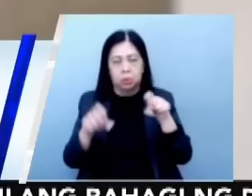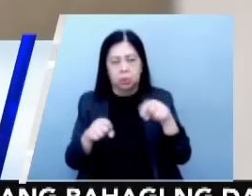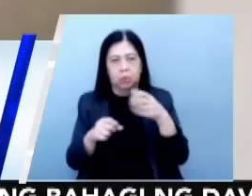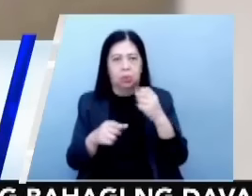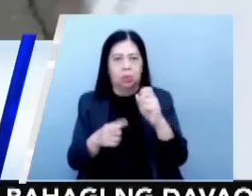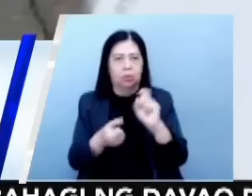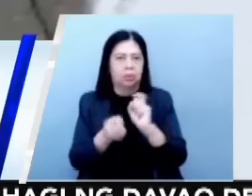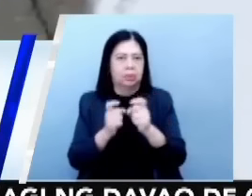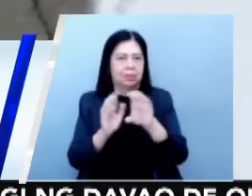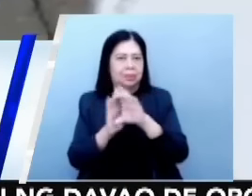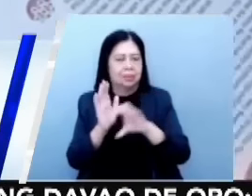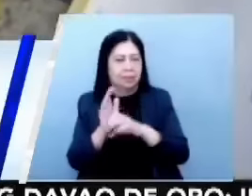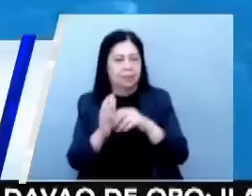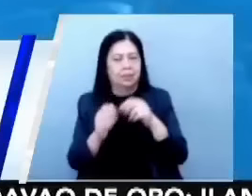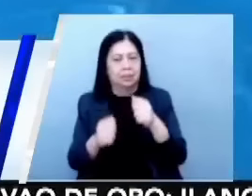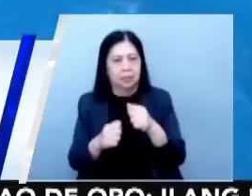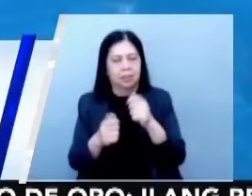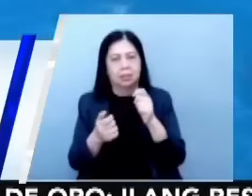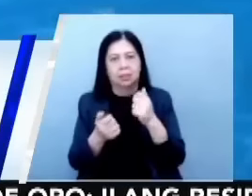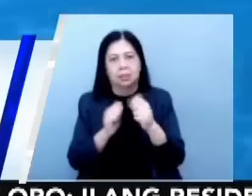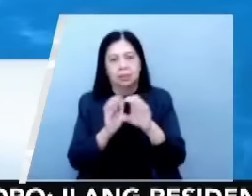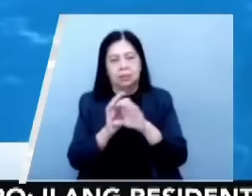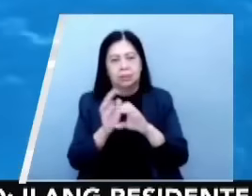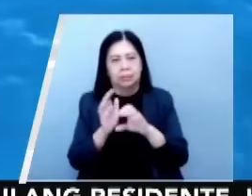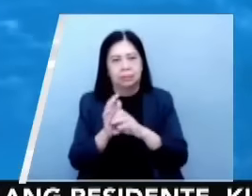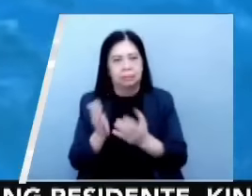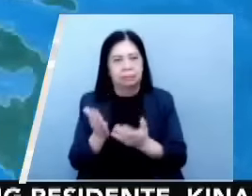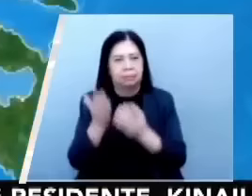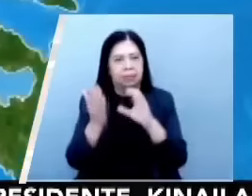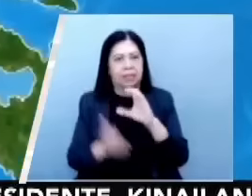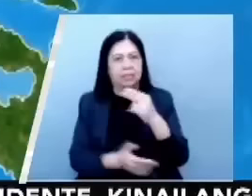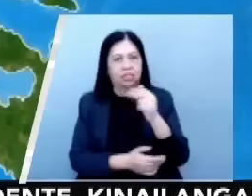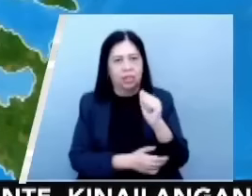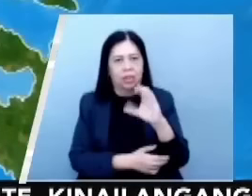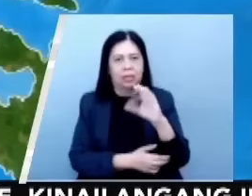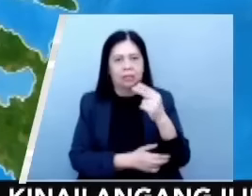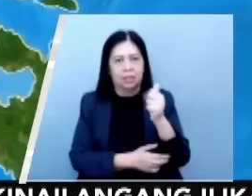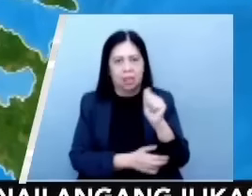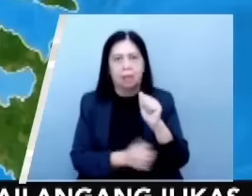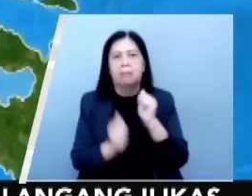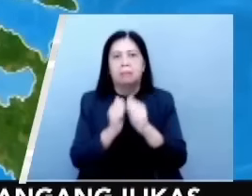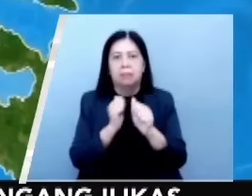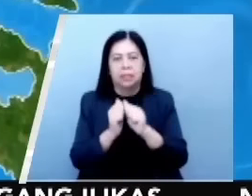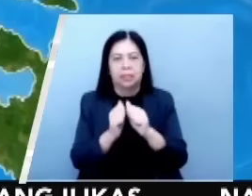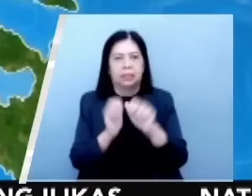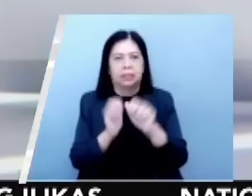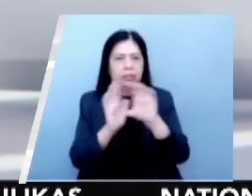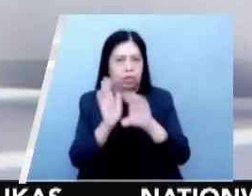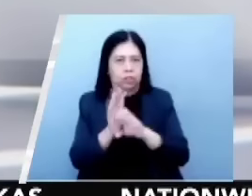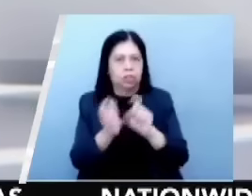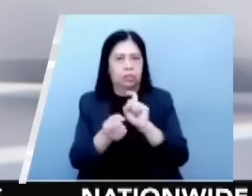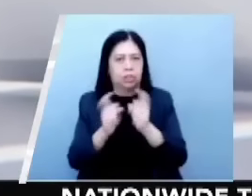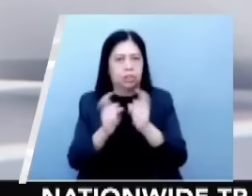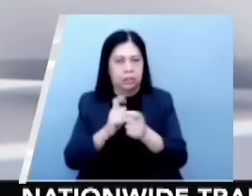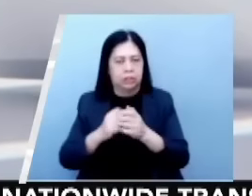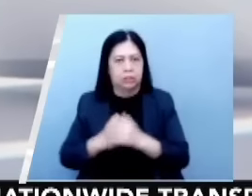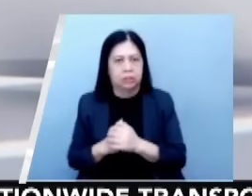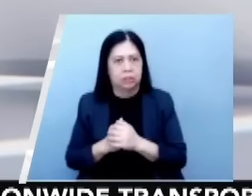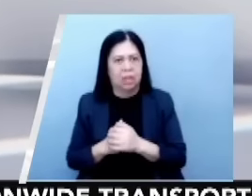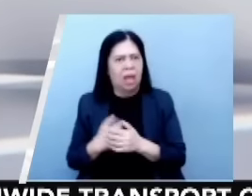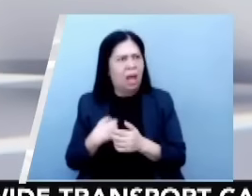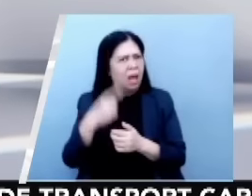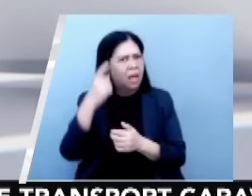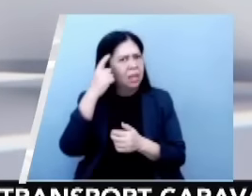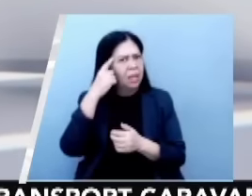pagbili ng pirma para isulong ang tsa-tsa. Sa Ilocos Region at Calabarzon nga raw, may iba pang ginagamit. Akala ko nga PI is